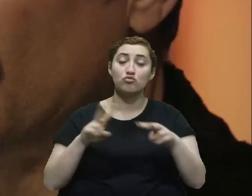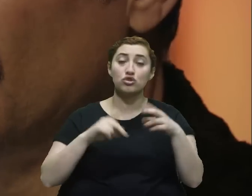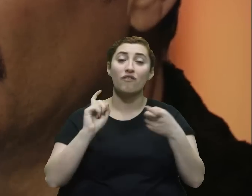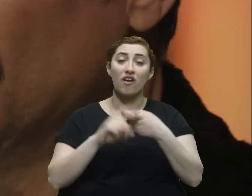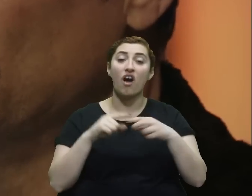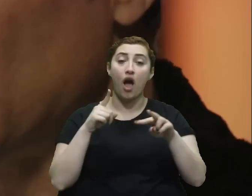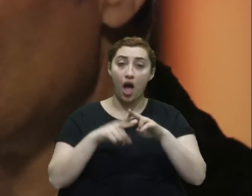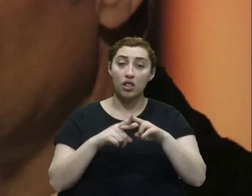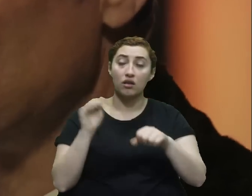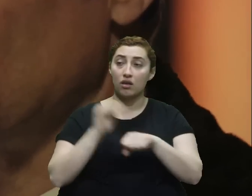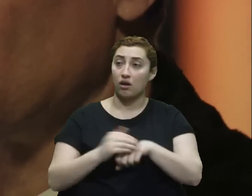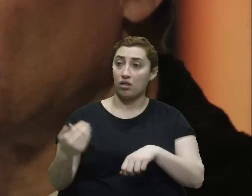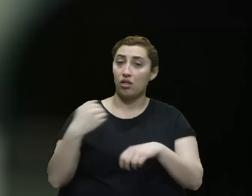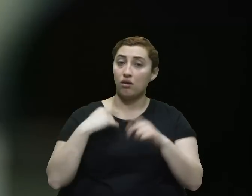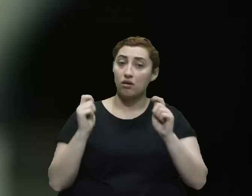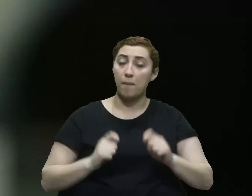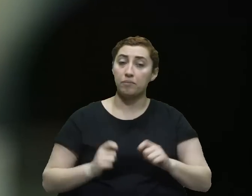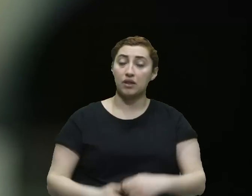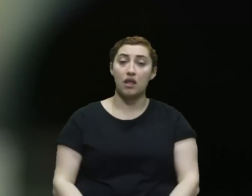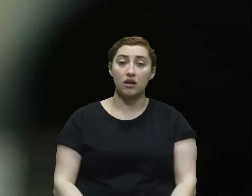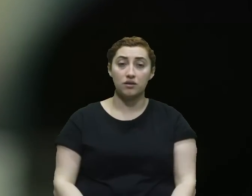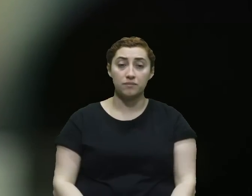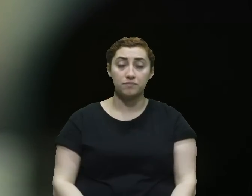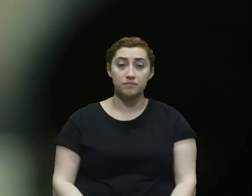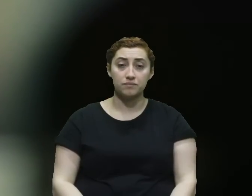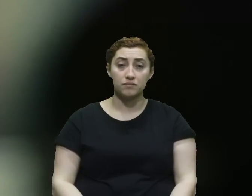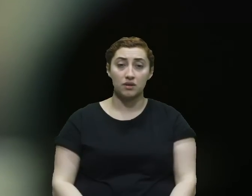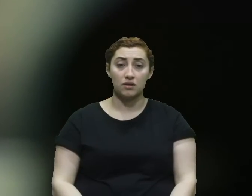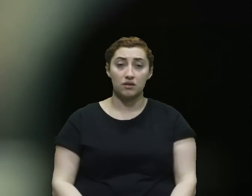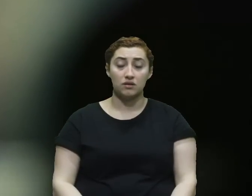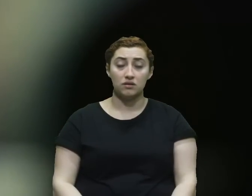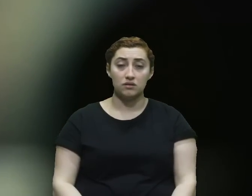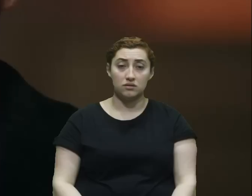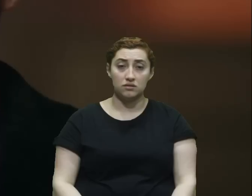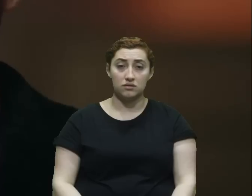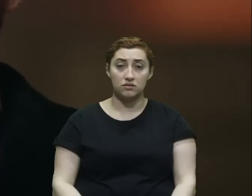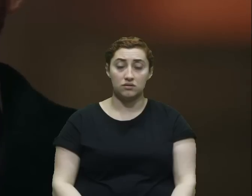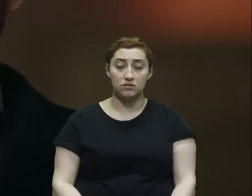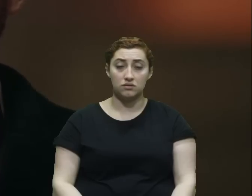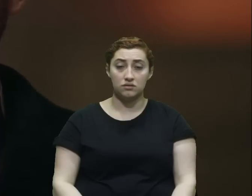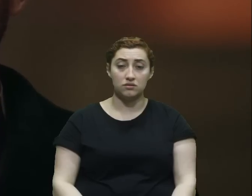Mustafa ve Ali baskın yaptılar. Yüce Efendi gerildi. Cemil Yüce Efendi'ye meydan okur gibi bakıyor.